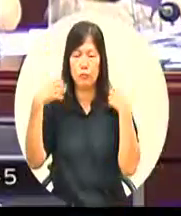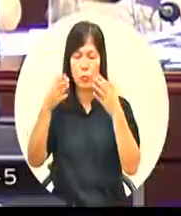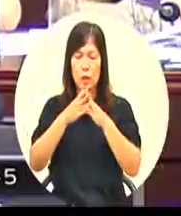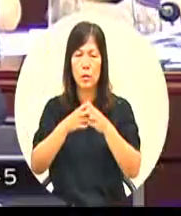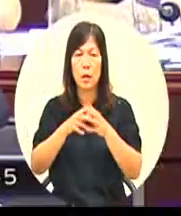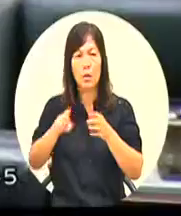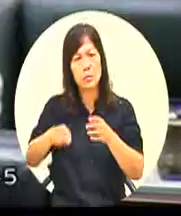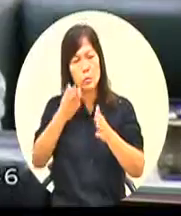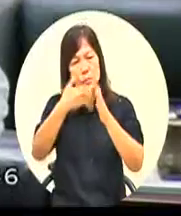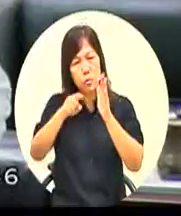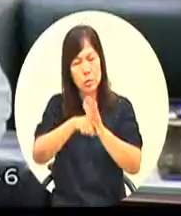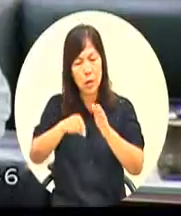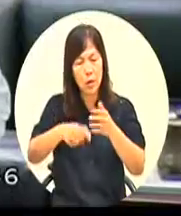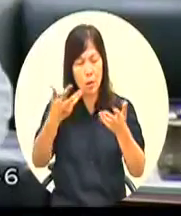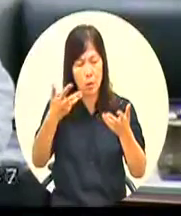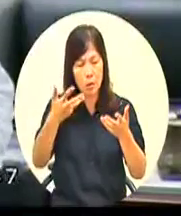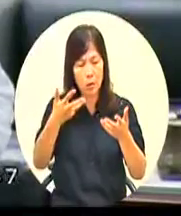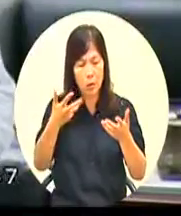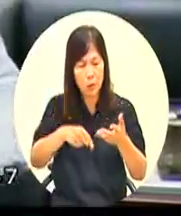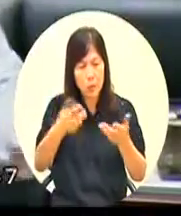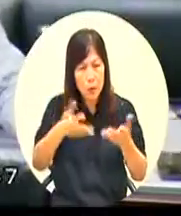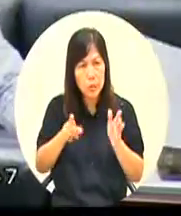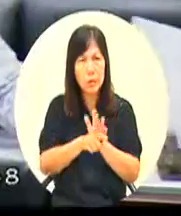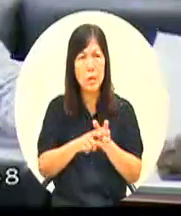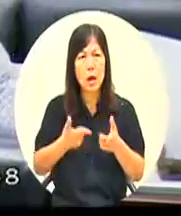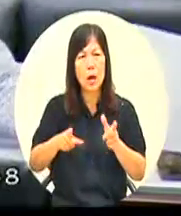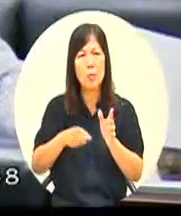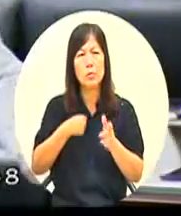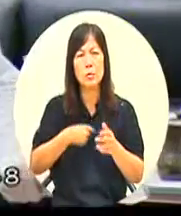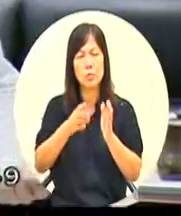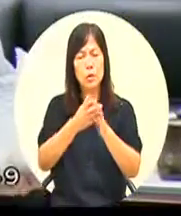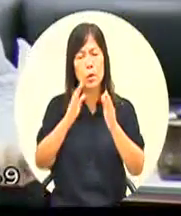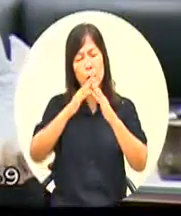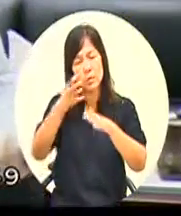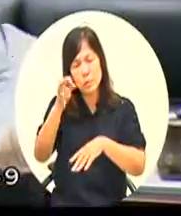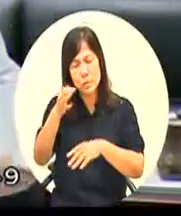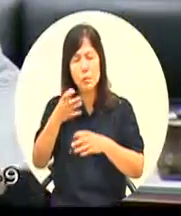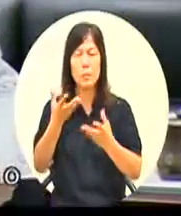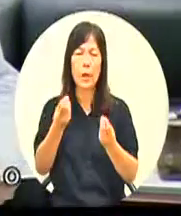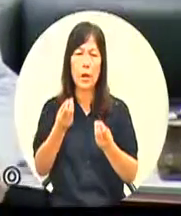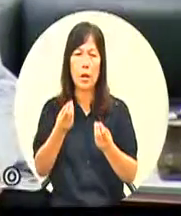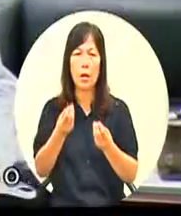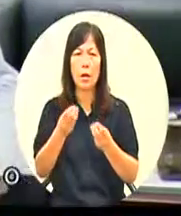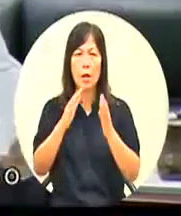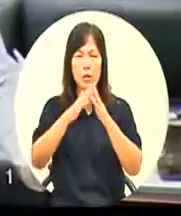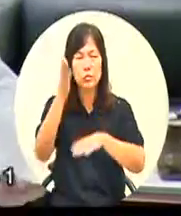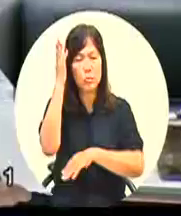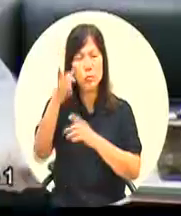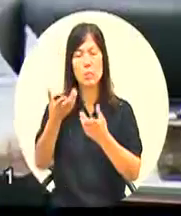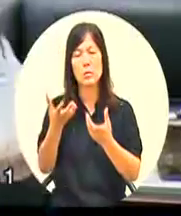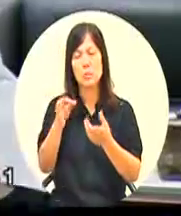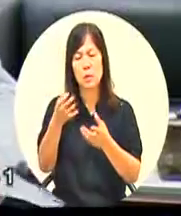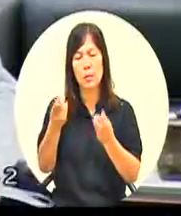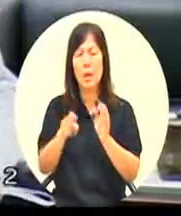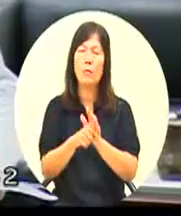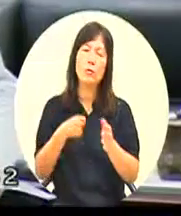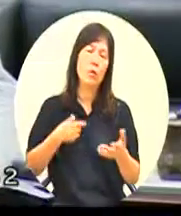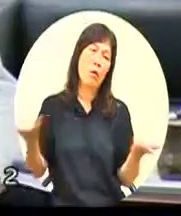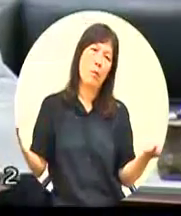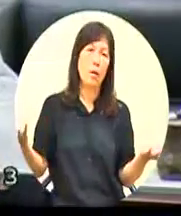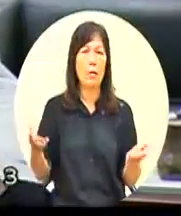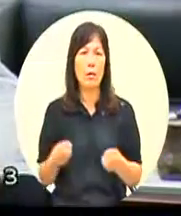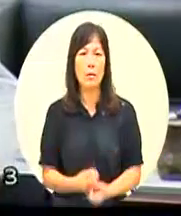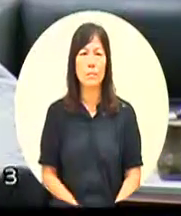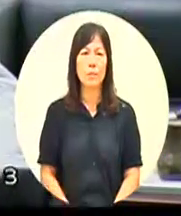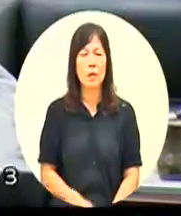个学校的一个安全的问题，你不能讲说我市府没有钱，就一手带过，两手一摊就带过了。